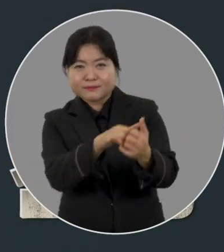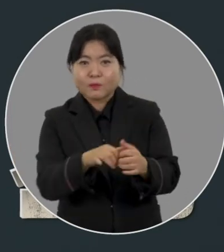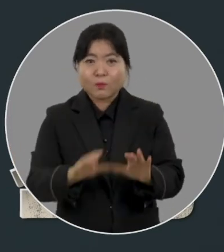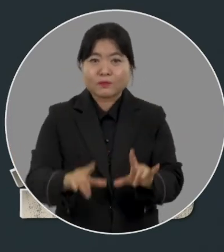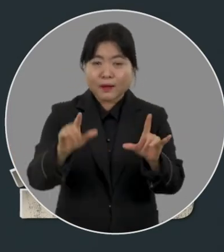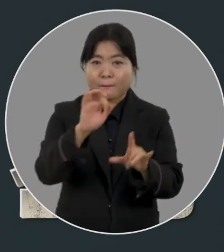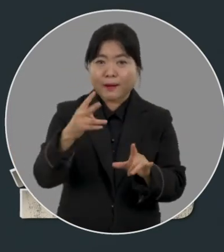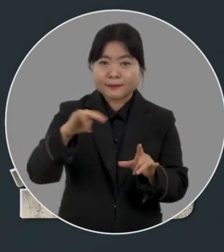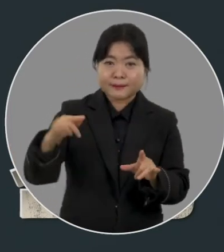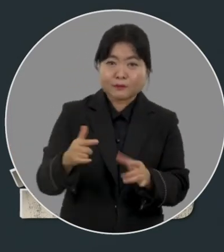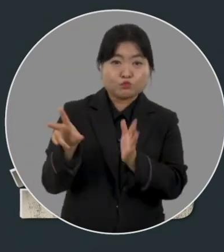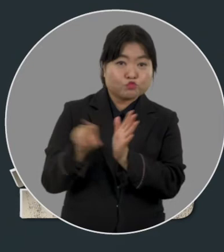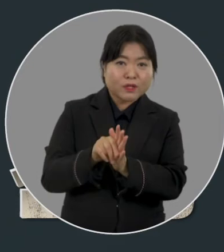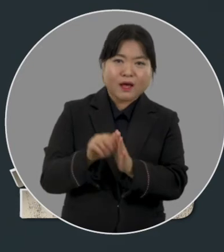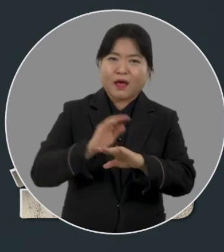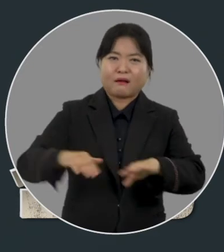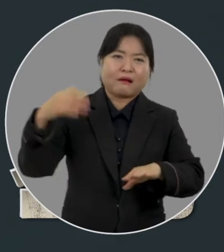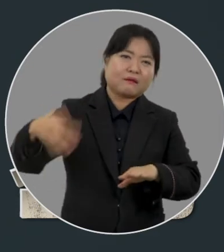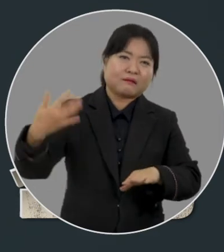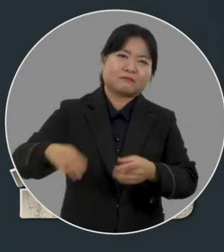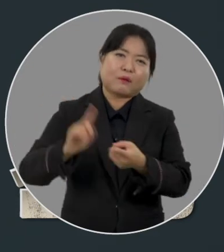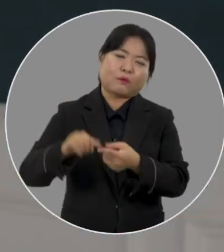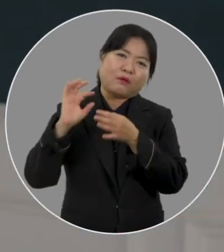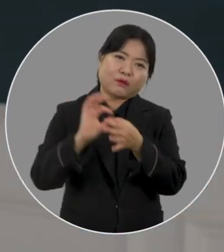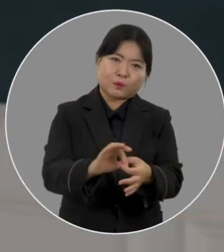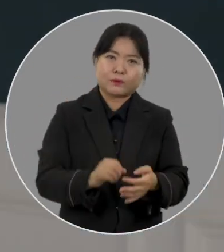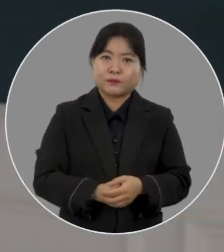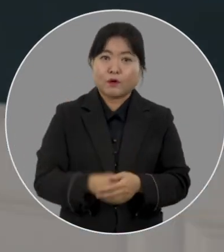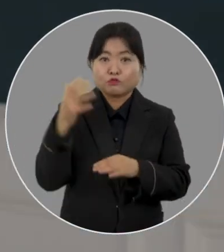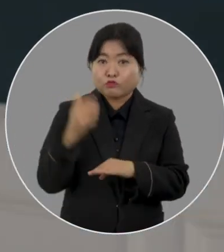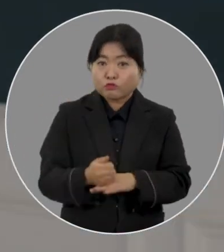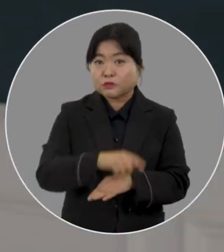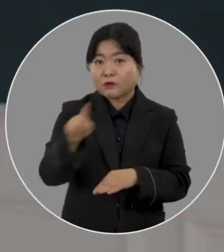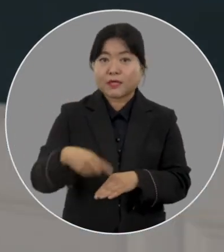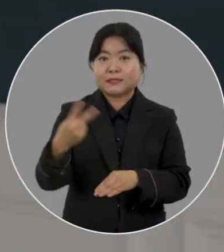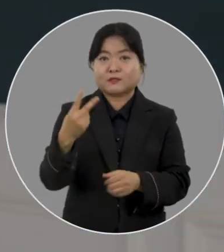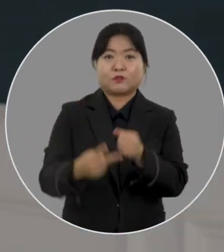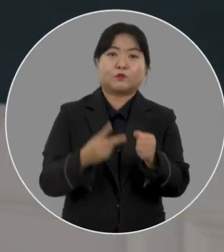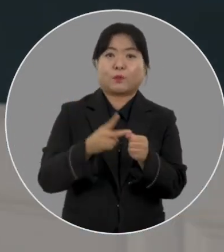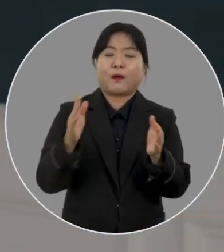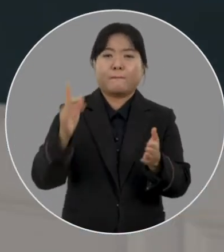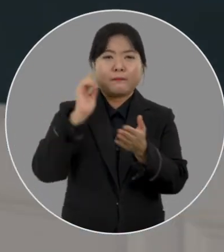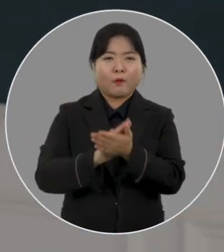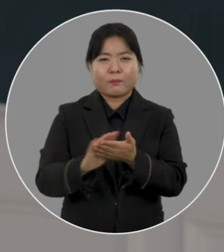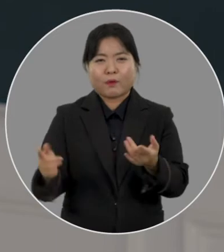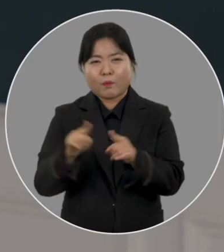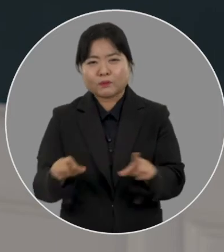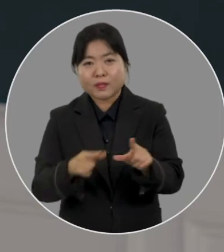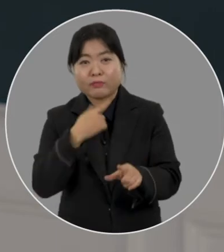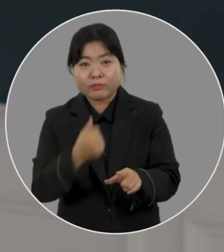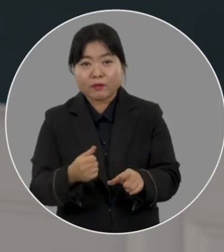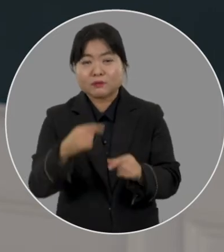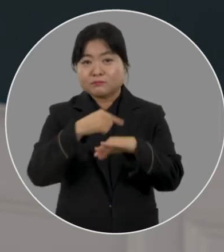이제 팔레스타인 문제가 해결되지 않고 있는 겁니다. 그래서 결국 그렇게 2000년 동안 평화롭게